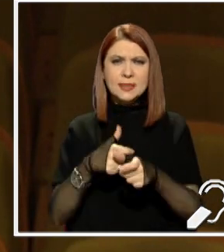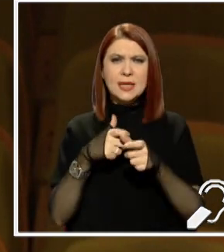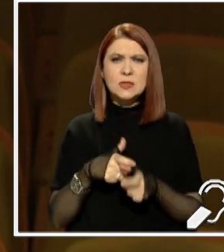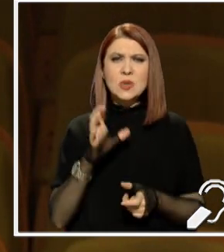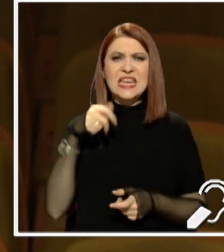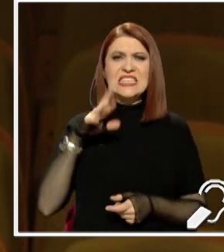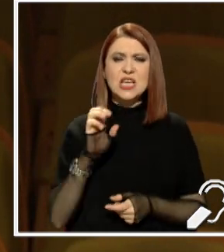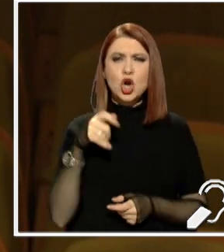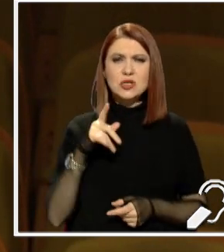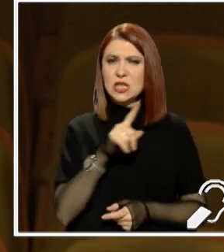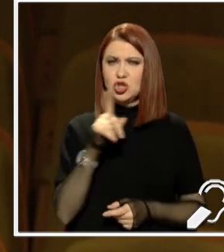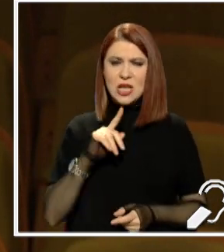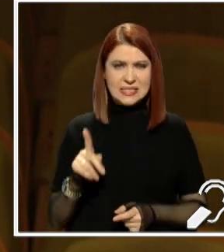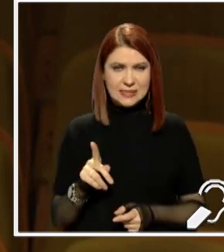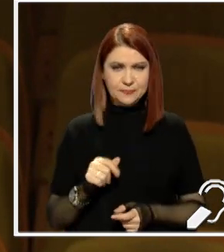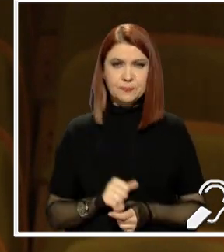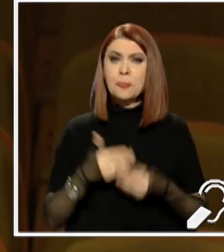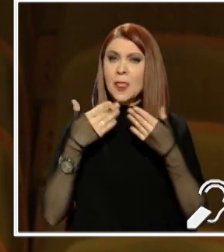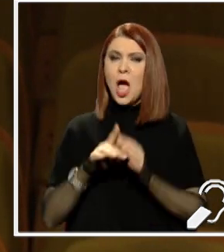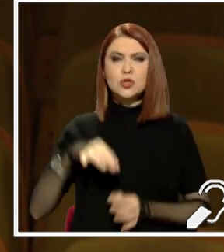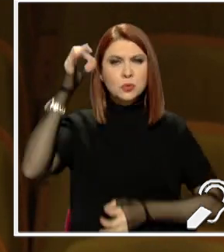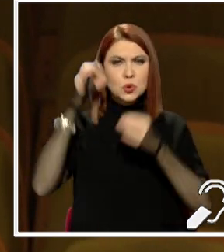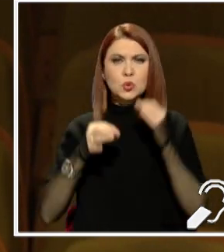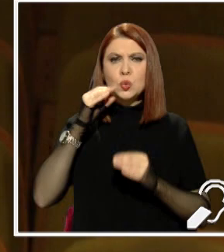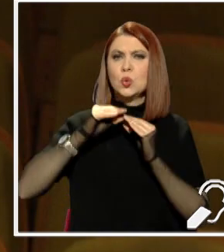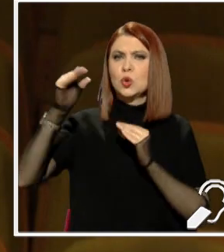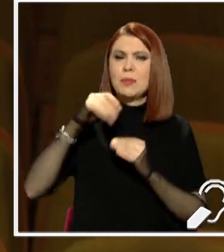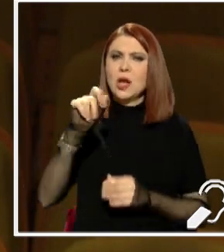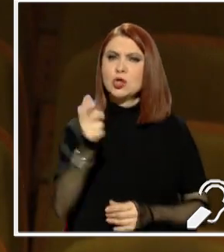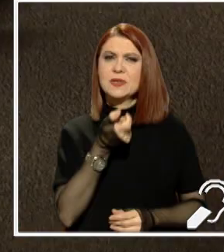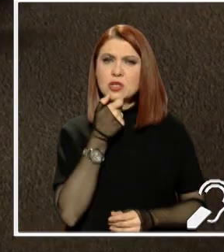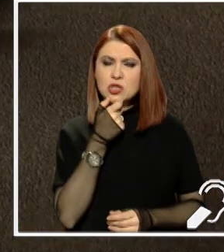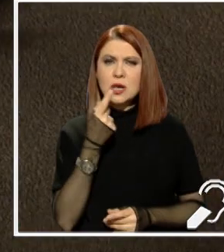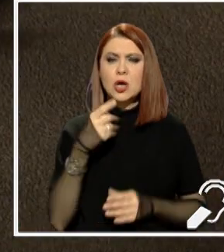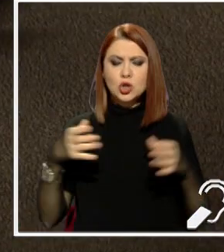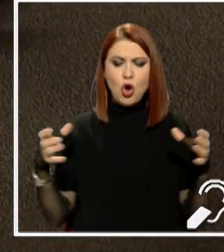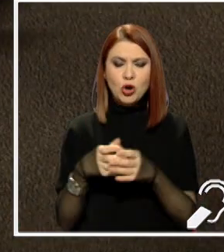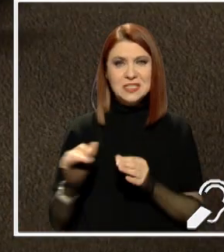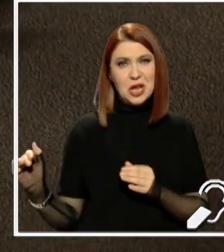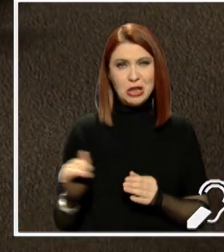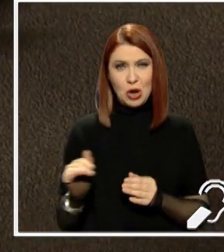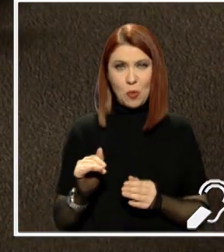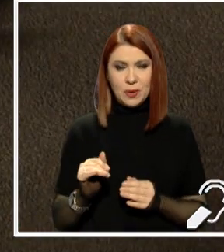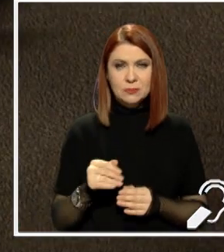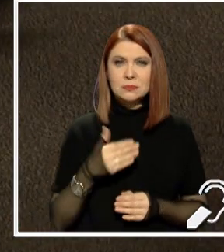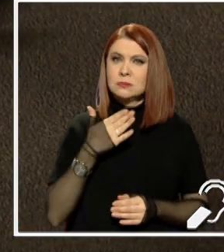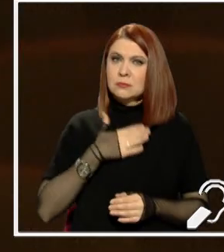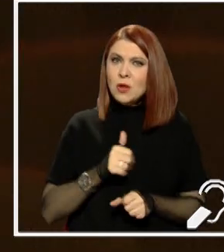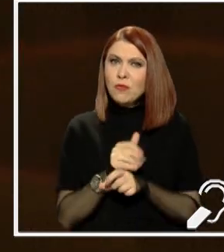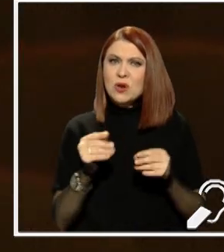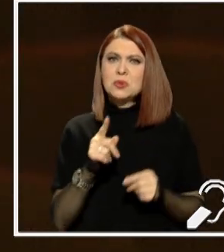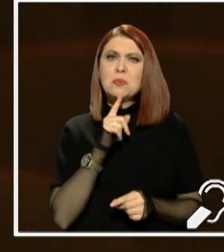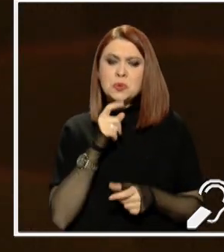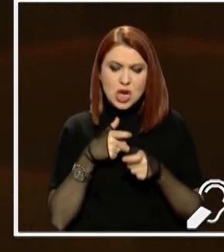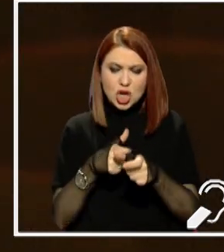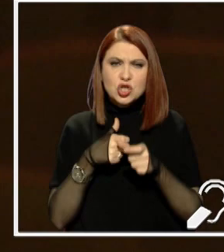Criss Cross Jazz. A început studiul trompetei la 12 ani într-o orchestră de copii. Fascinat de puținele discuri